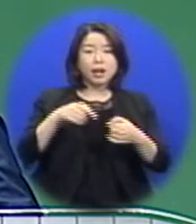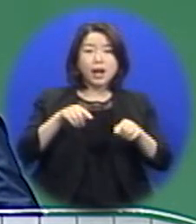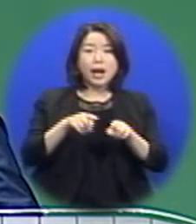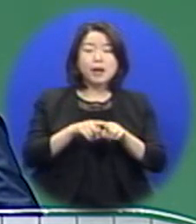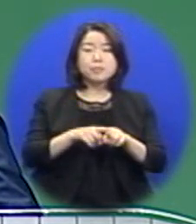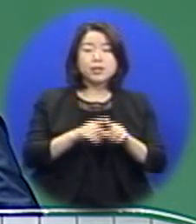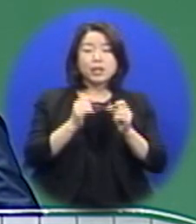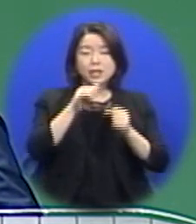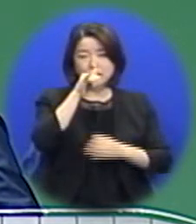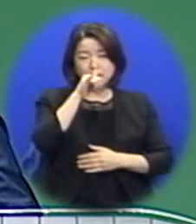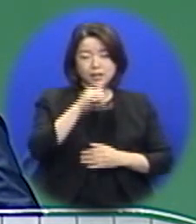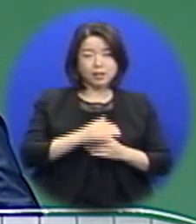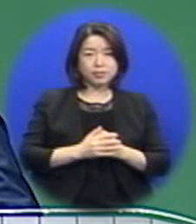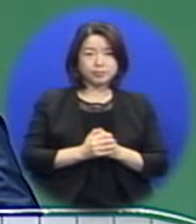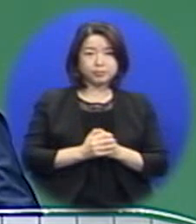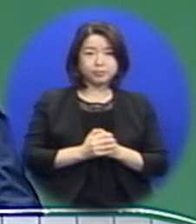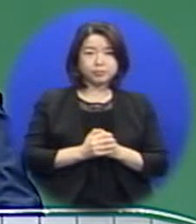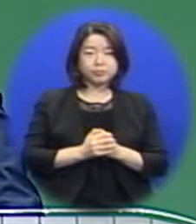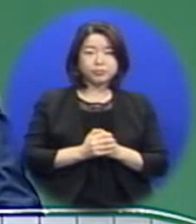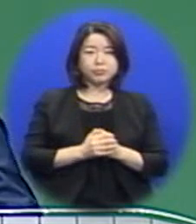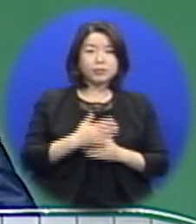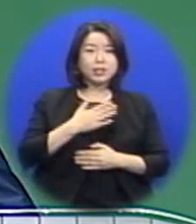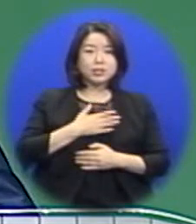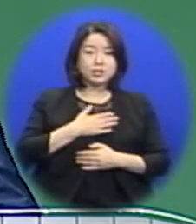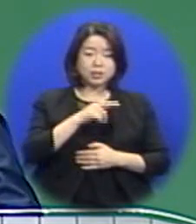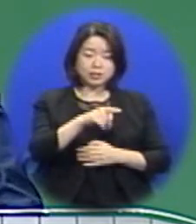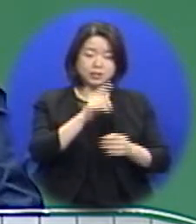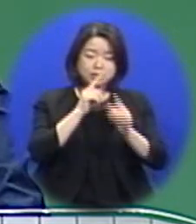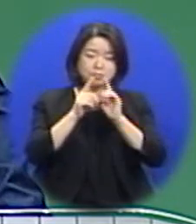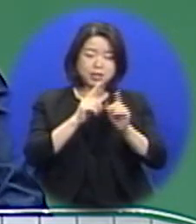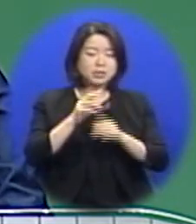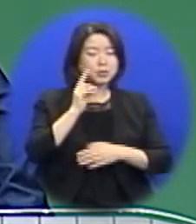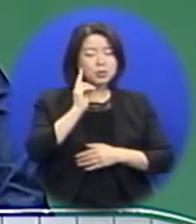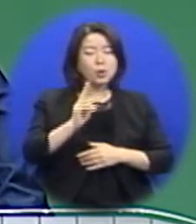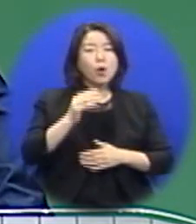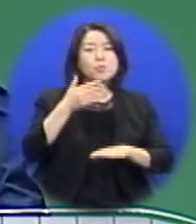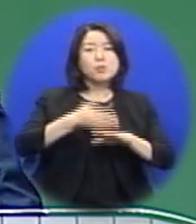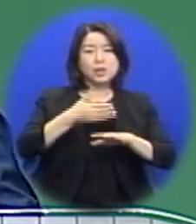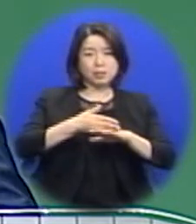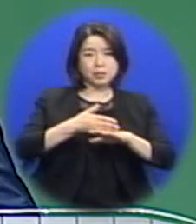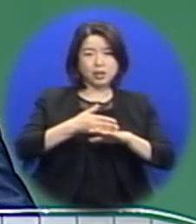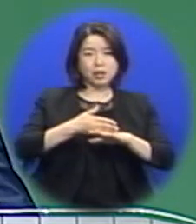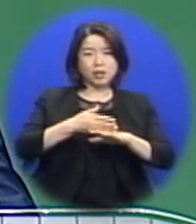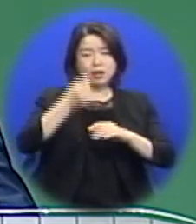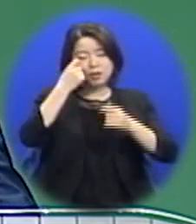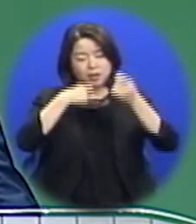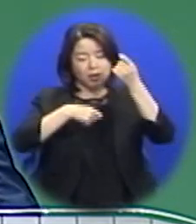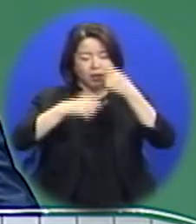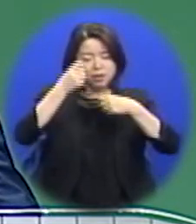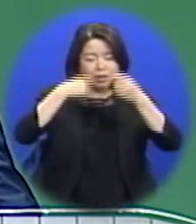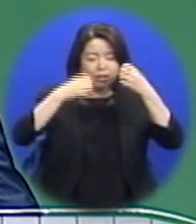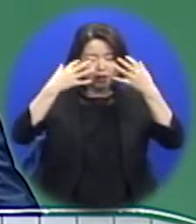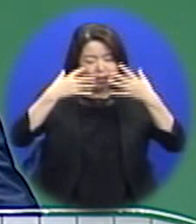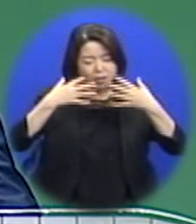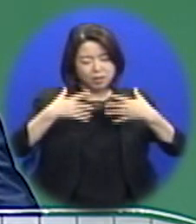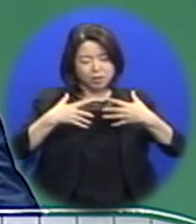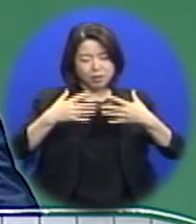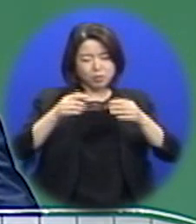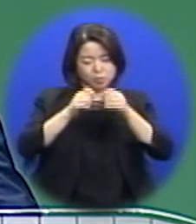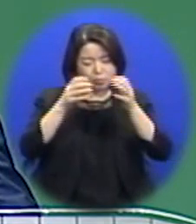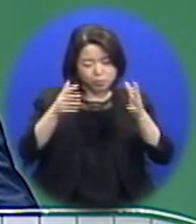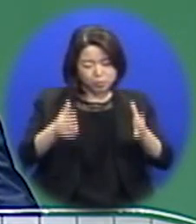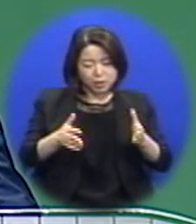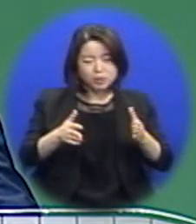하고 있다. 전 그 말씀에 너무 감사해서 펑펑 소리내어 얼마 동안